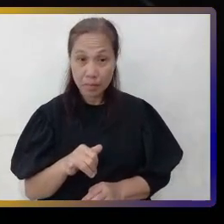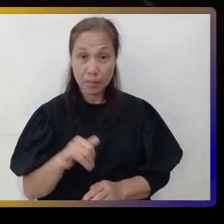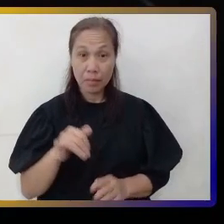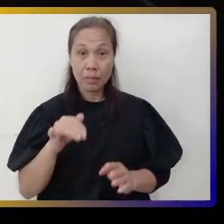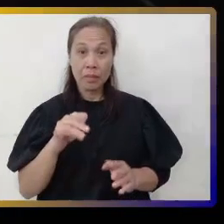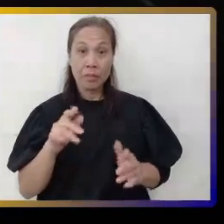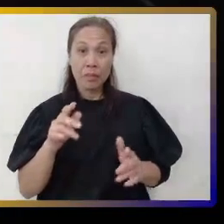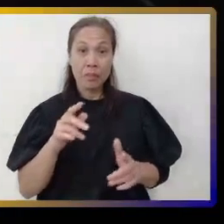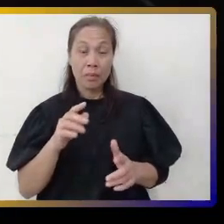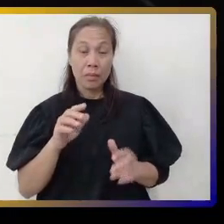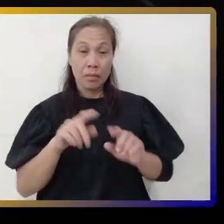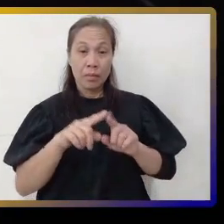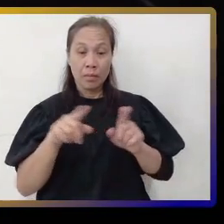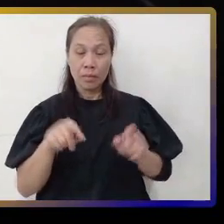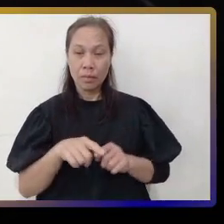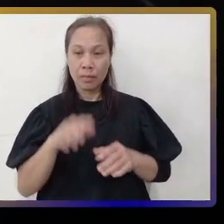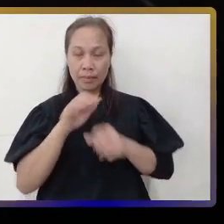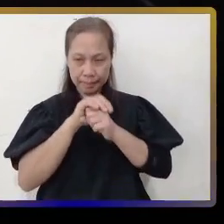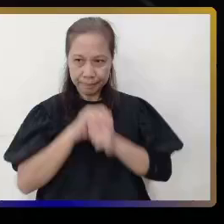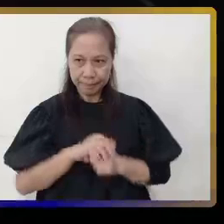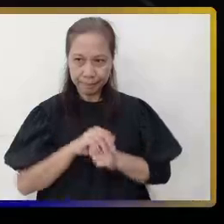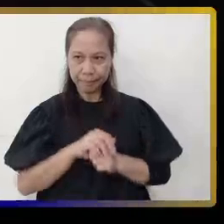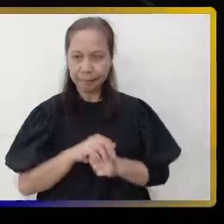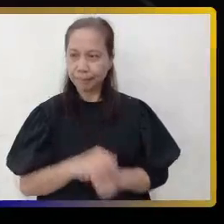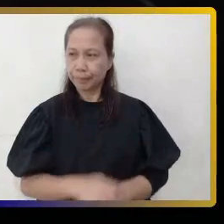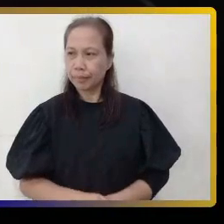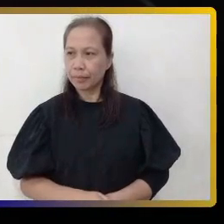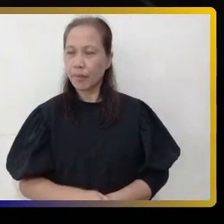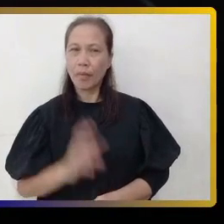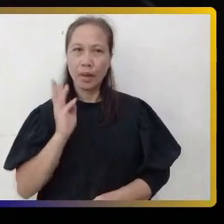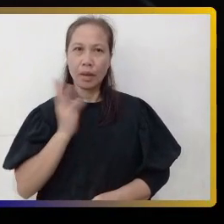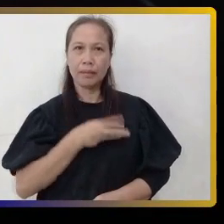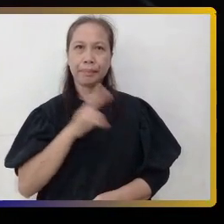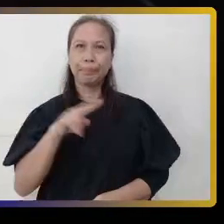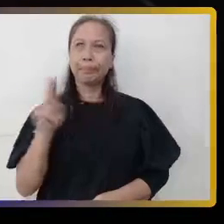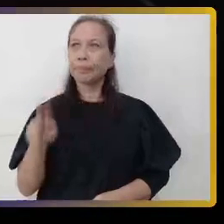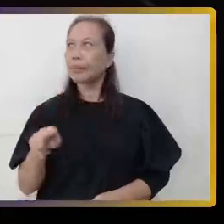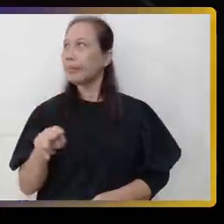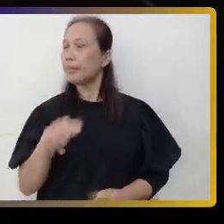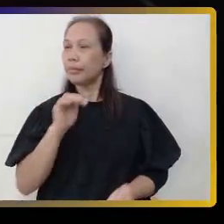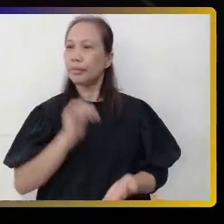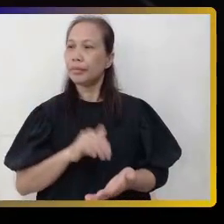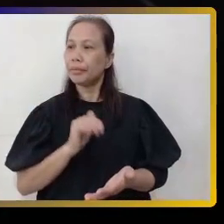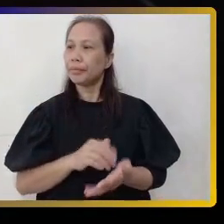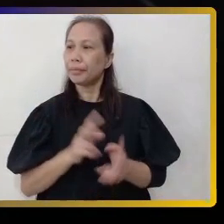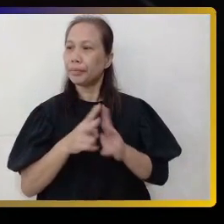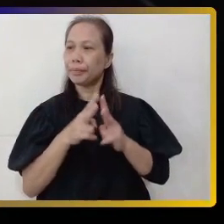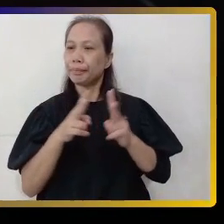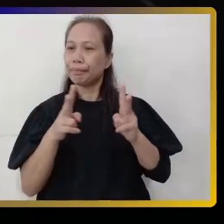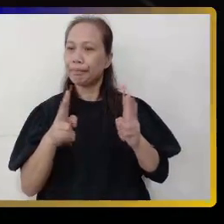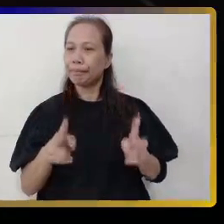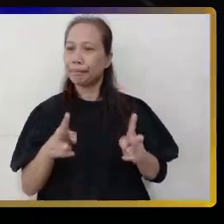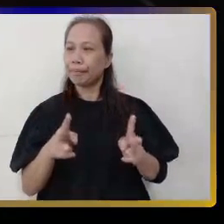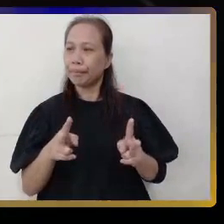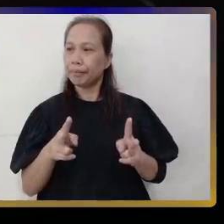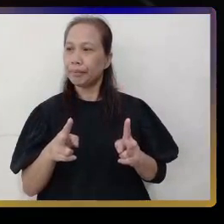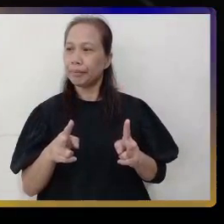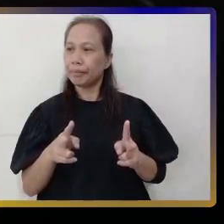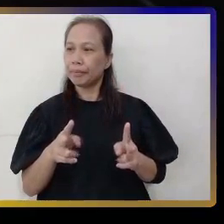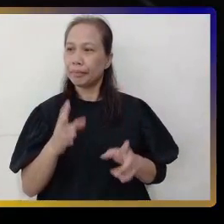Worship ba So St carefully Yan po ang problema mti let's keep